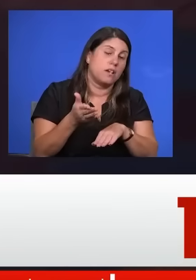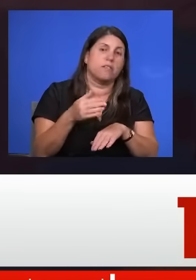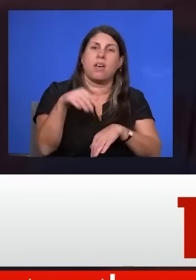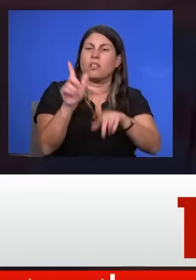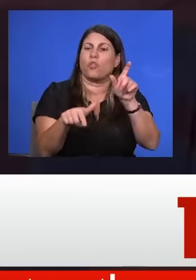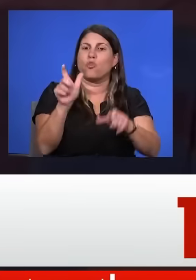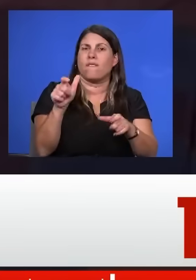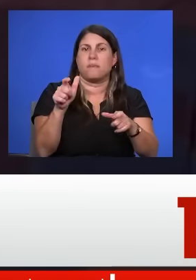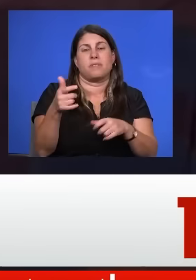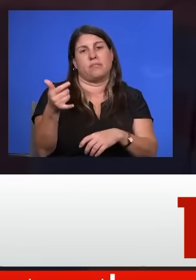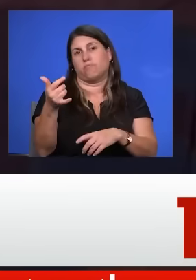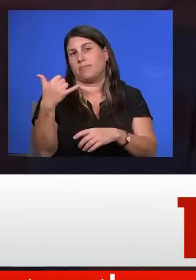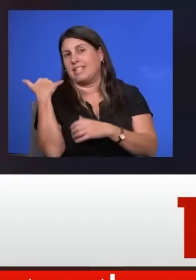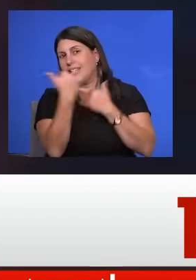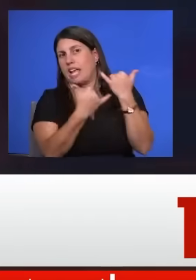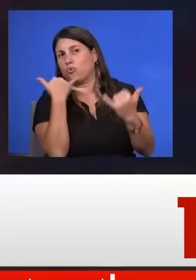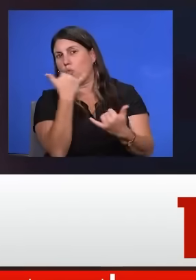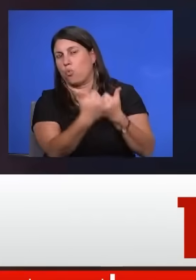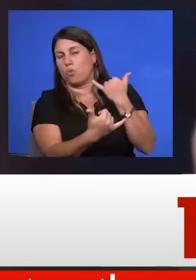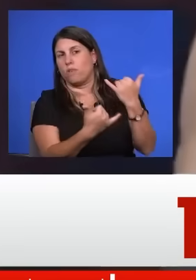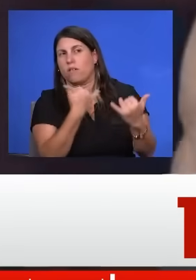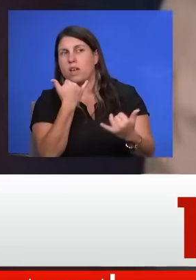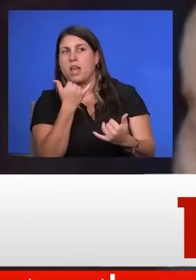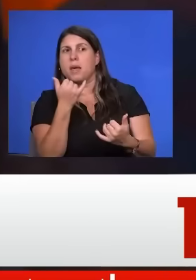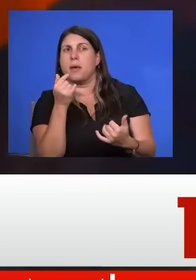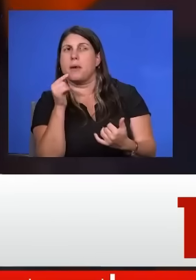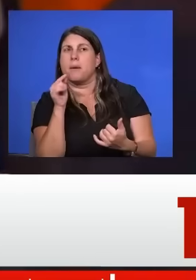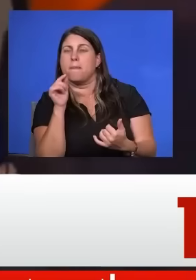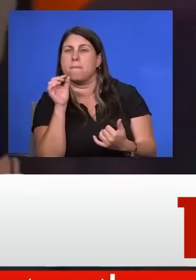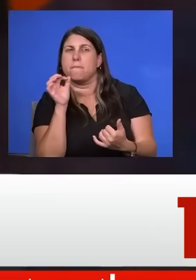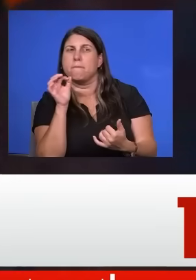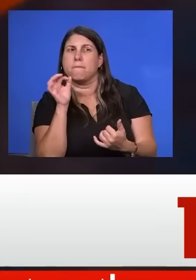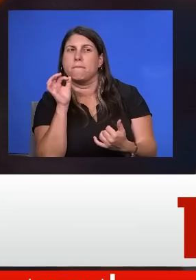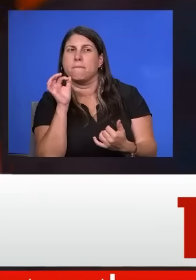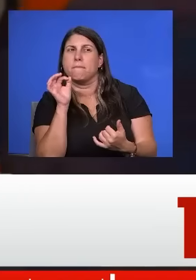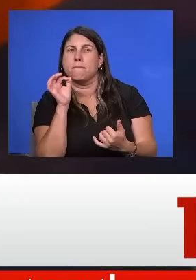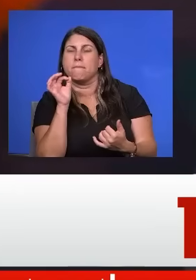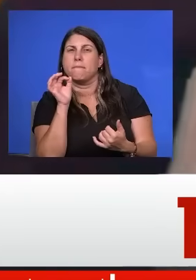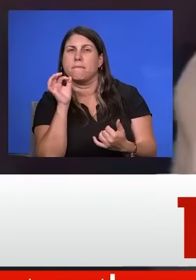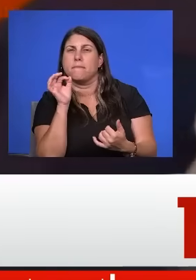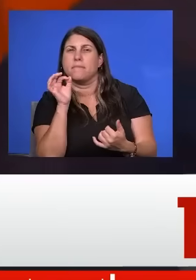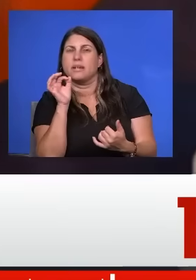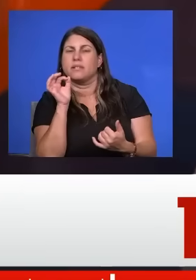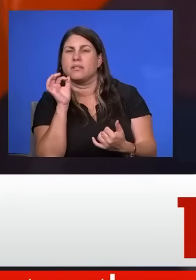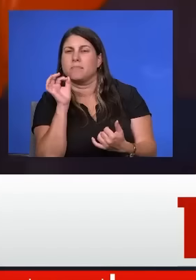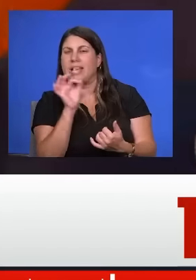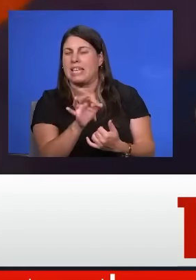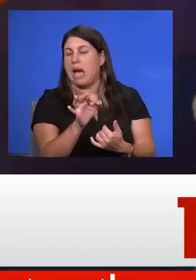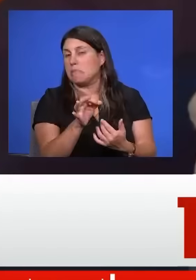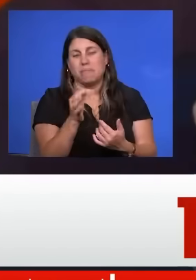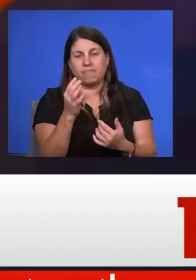כאן. פגיעה, כתוב פגיעה. כאן התושבים, אבל שוב, אנחנו עוד לא יודעים